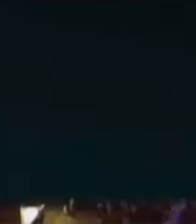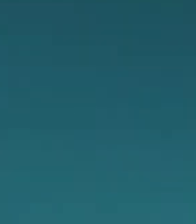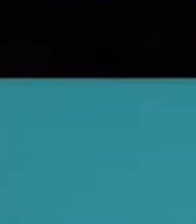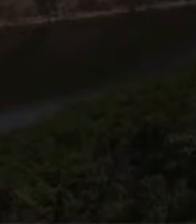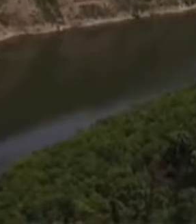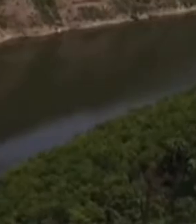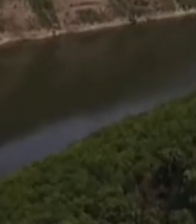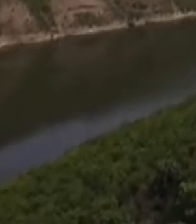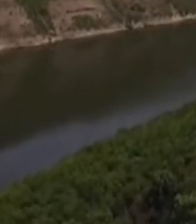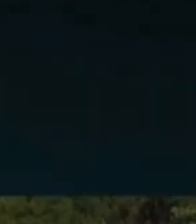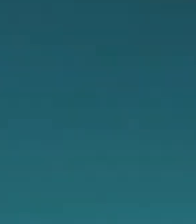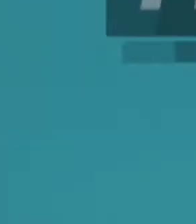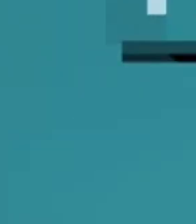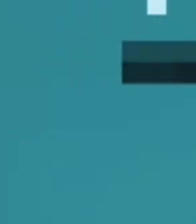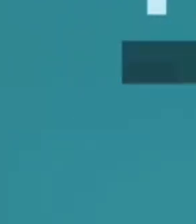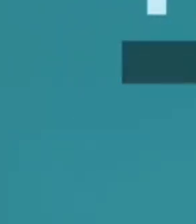Музика